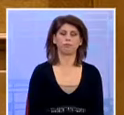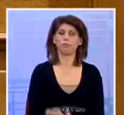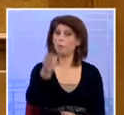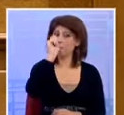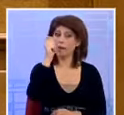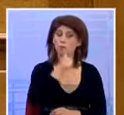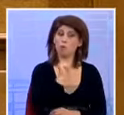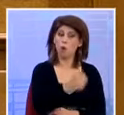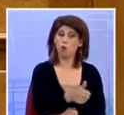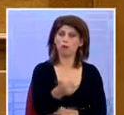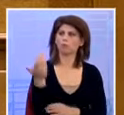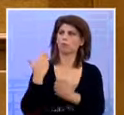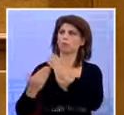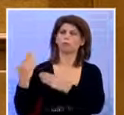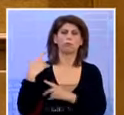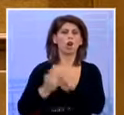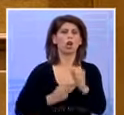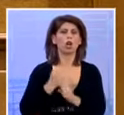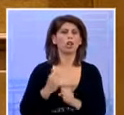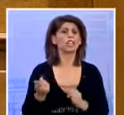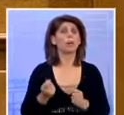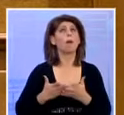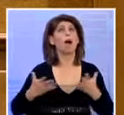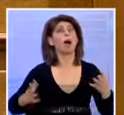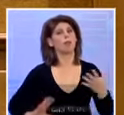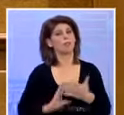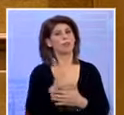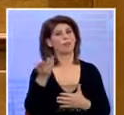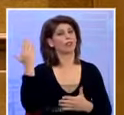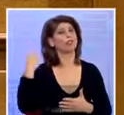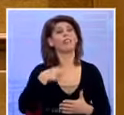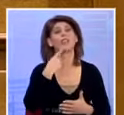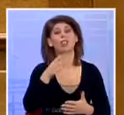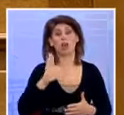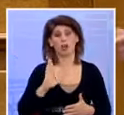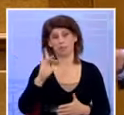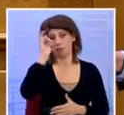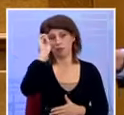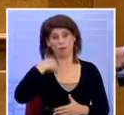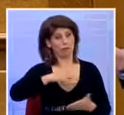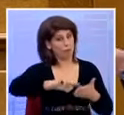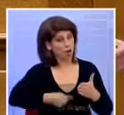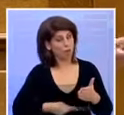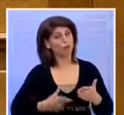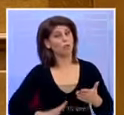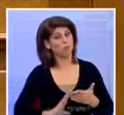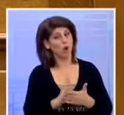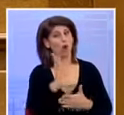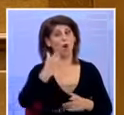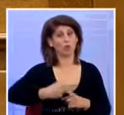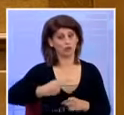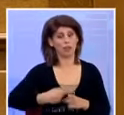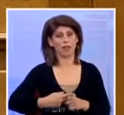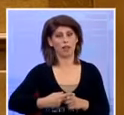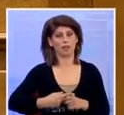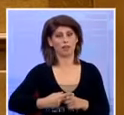παραδέχεστε ότι τα προηγούμενα χρόνια έγινε μεγάλη πρόοδος, και ας μην το λέγατε τότε. Το υπογράψατε ότι έγινε πρόοδος στον τόπο